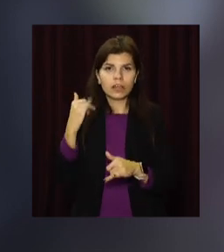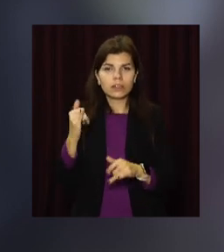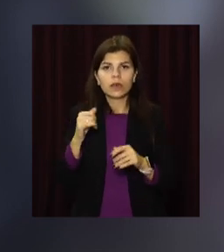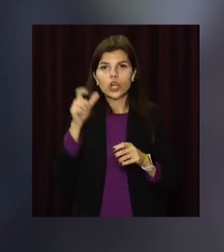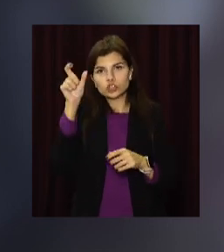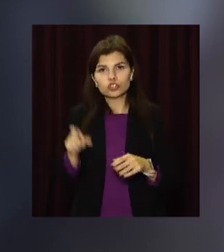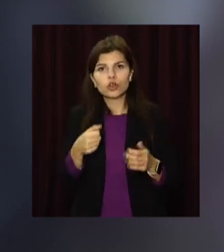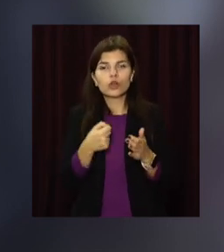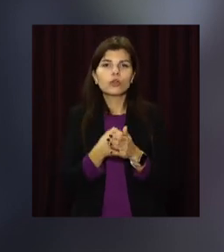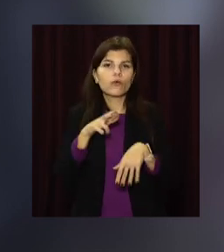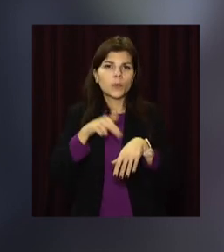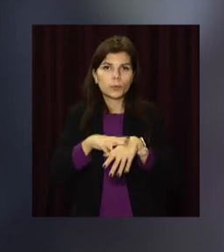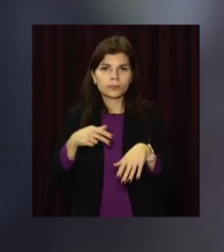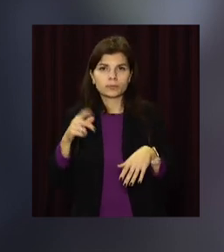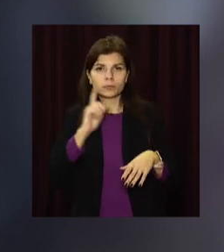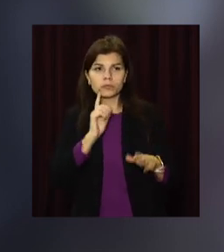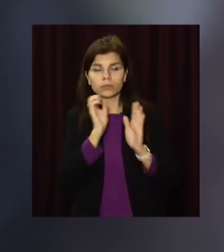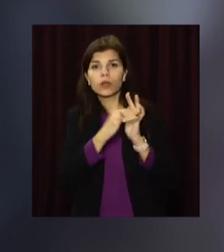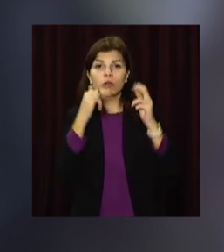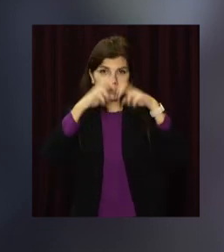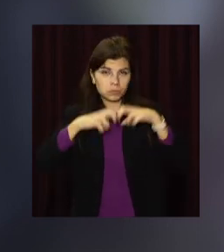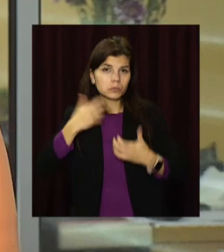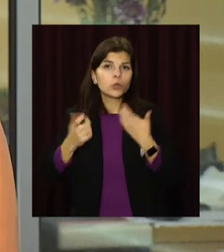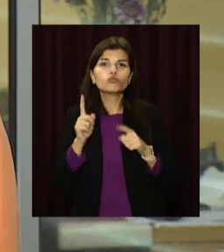доставила чоловіка до відділу поліції. Триває слідство.